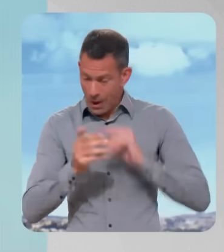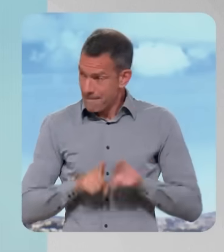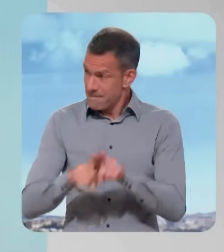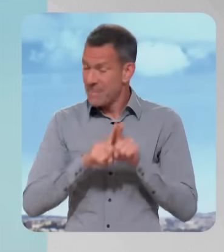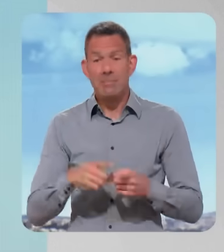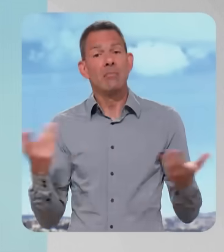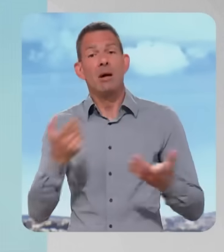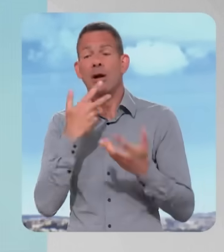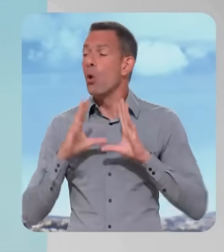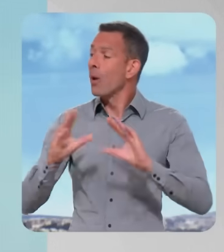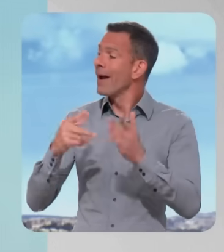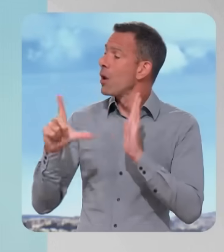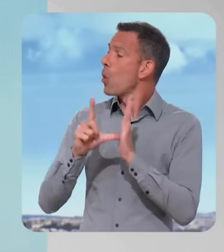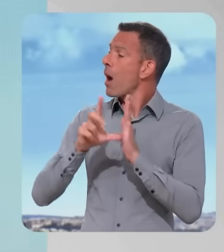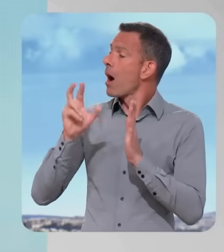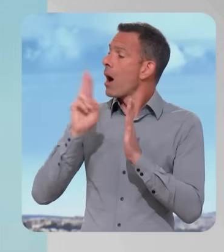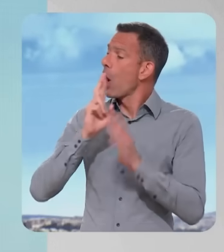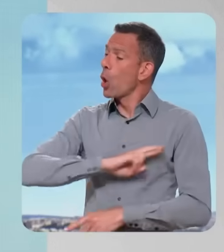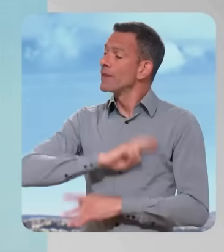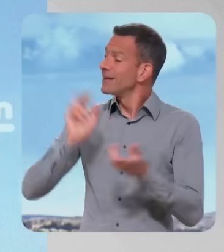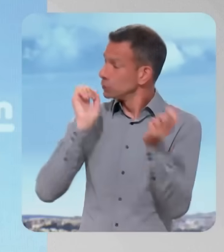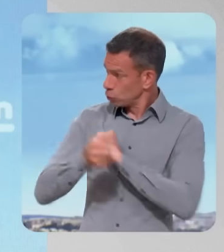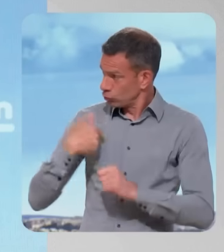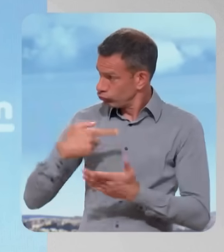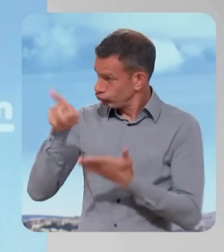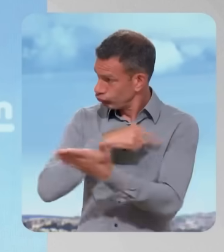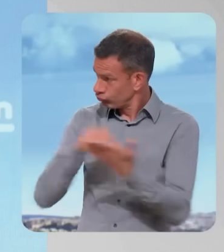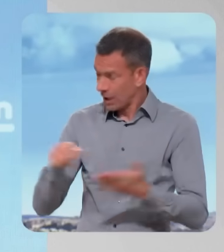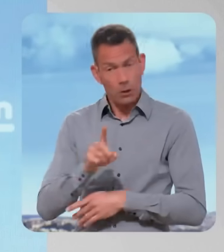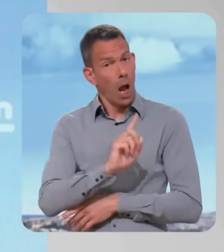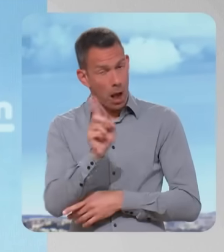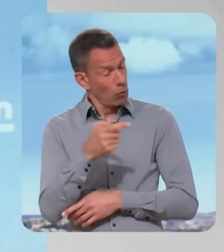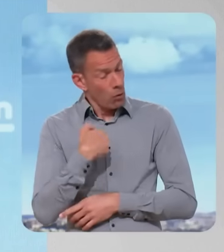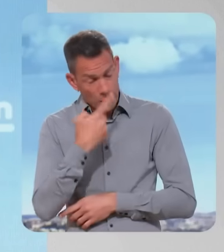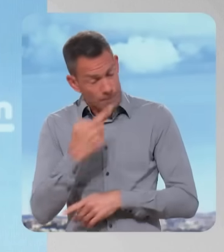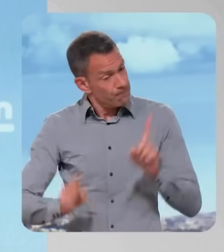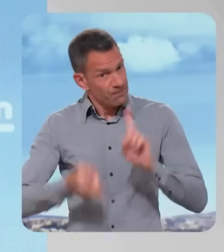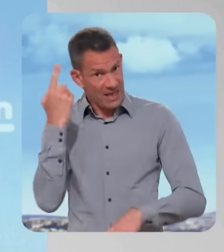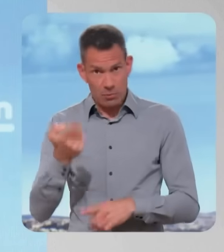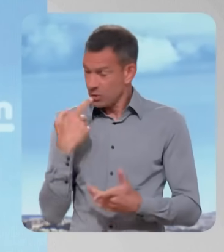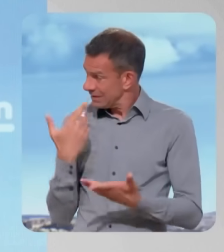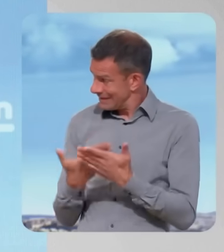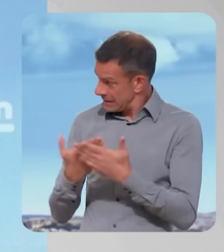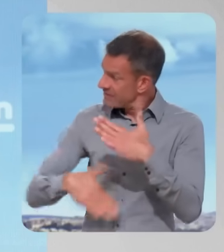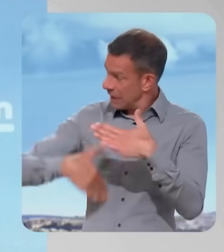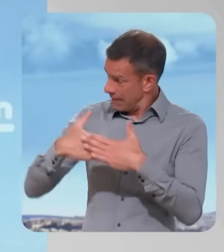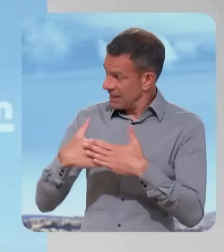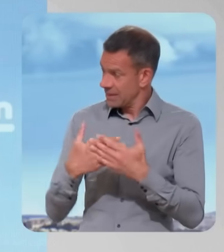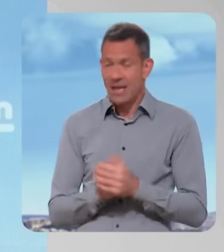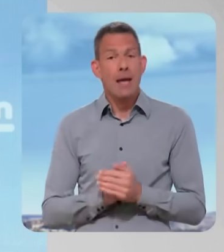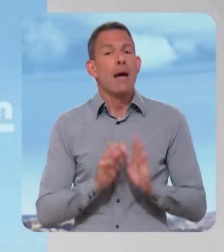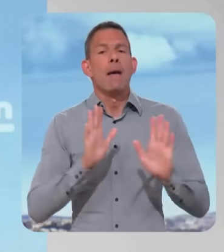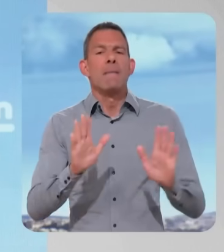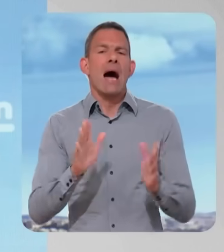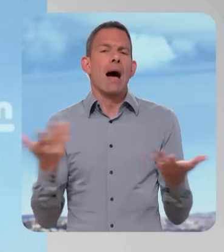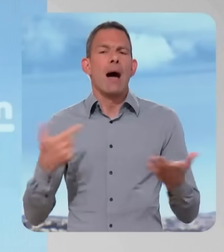à retirer la réforme des retraites oui ou non pour moi non parce que cette réforme elle est nécessaire elle était indispensable écoutez c'est